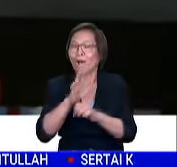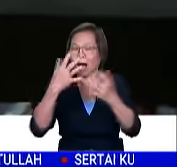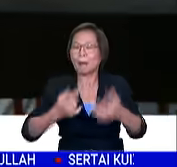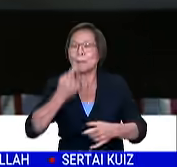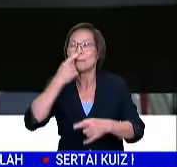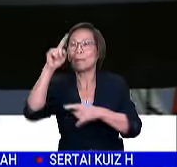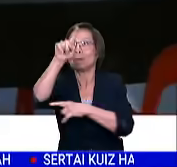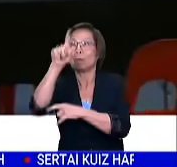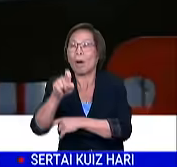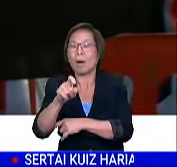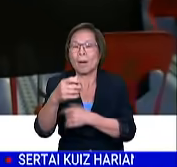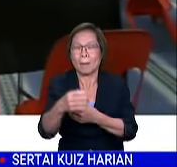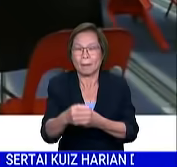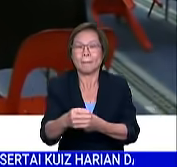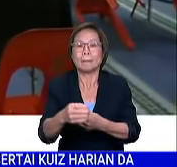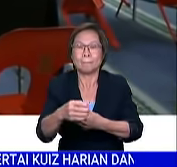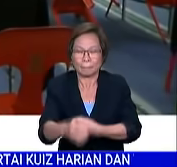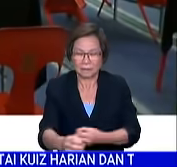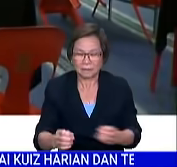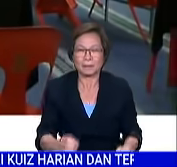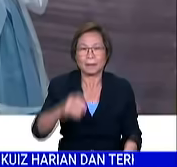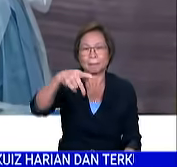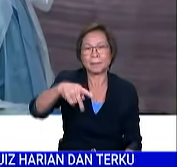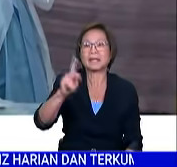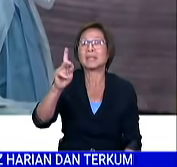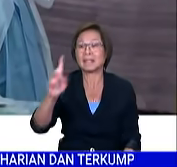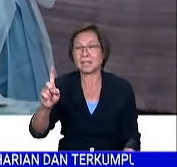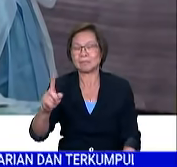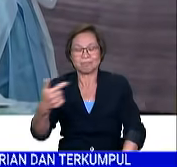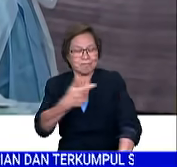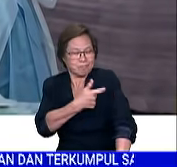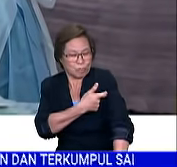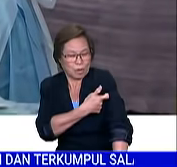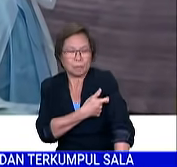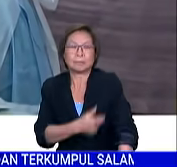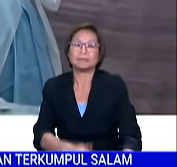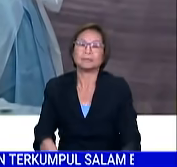oleh Pejabat Kesihatan Daerah Petaling PKD diberikan vaksin.